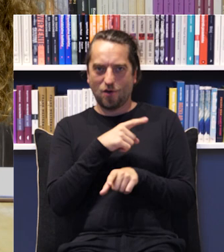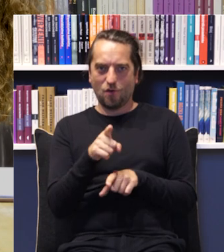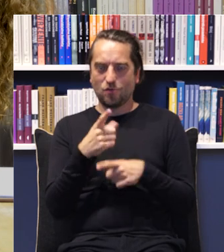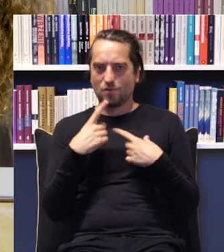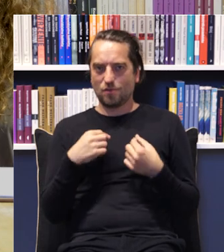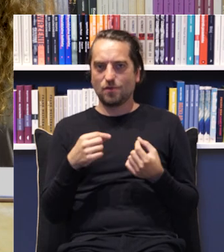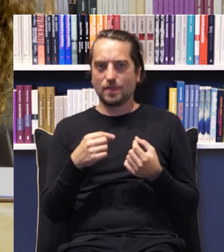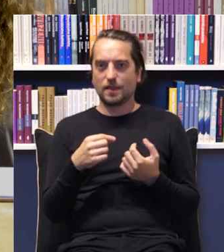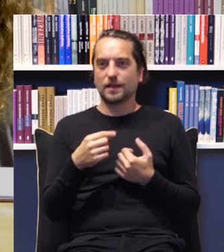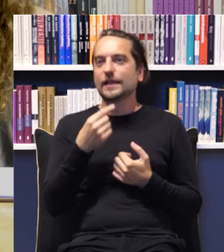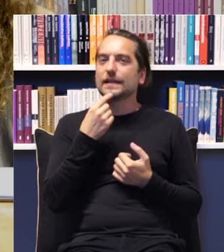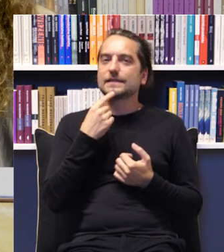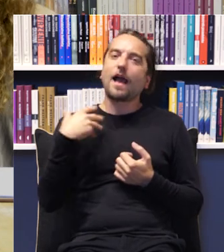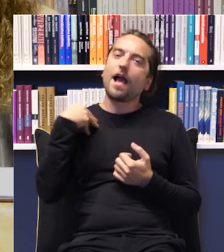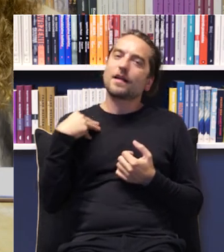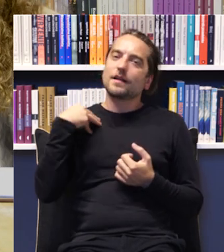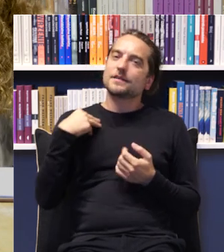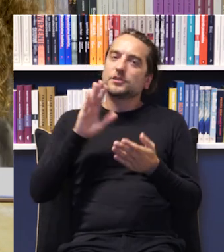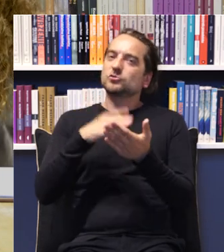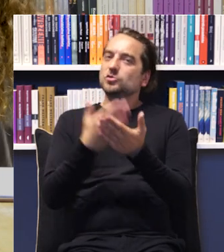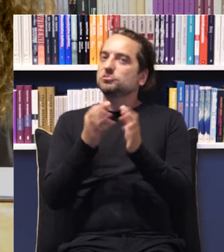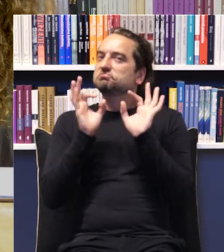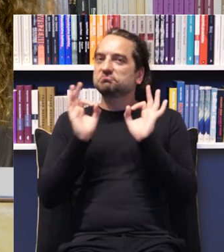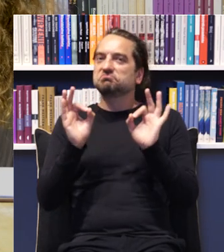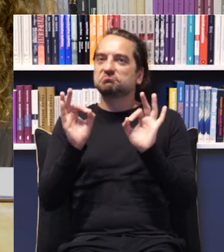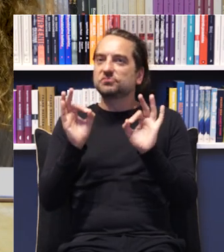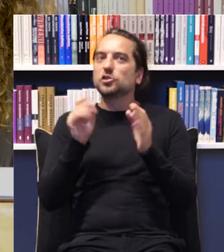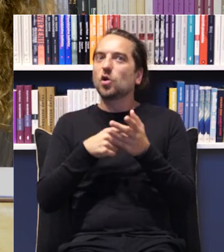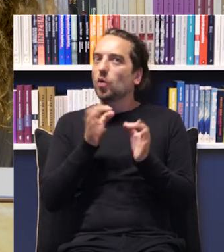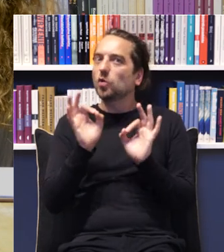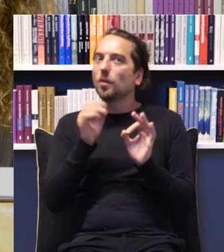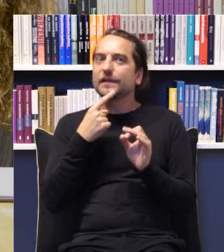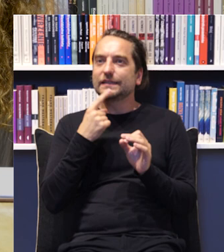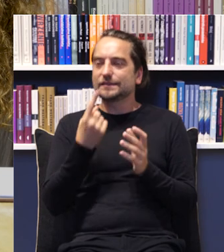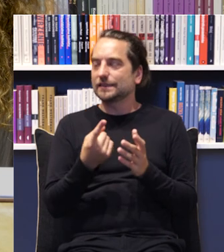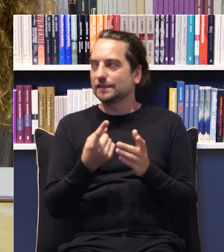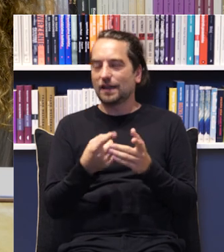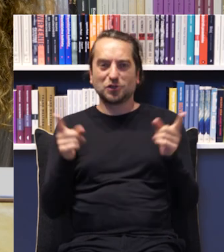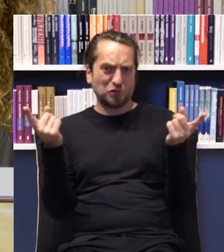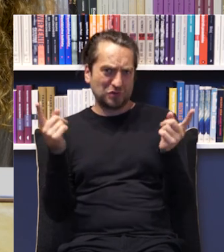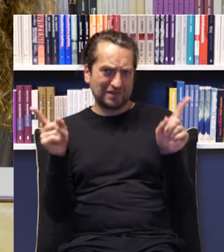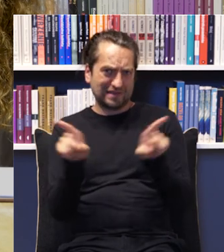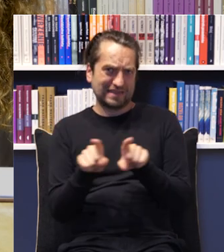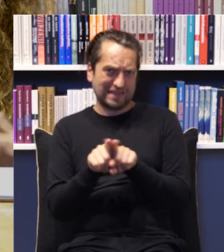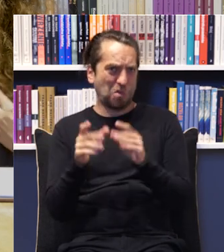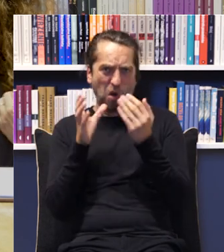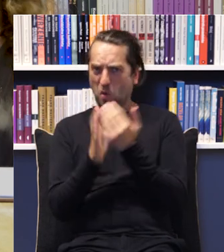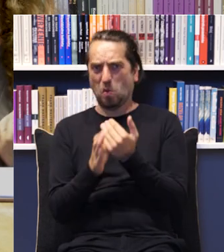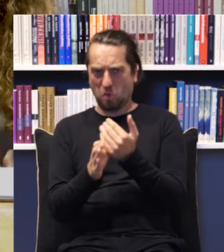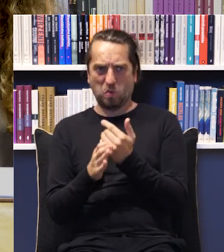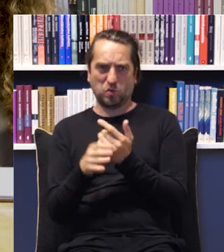przykład podają język angielski jako świetny przykład, że angielski się świetnie nadaje, gdzie pojawia się to samo wulgarne